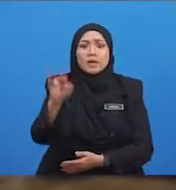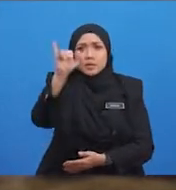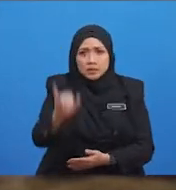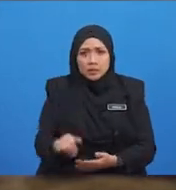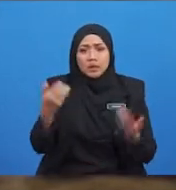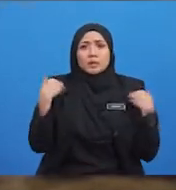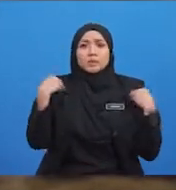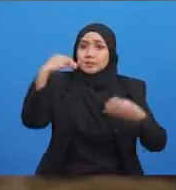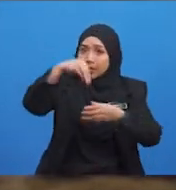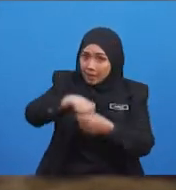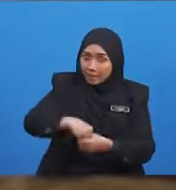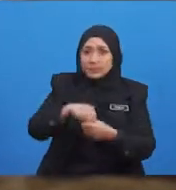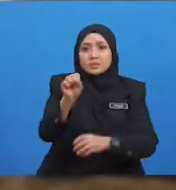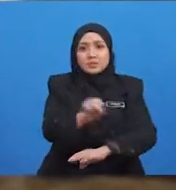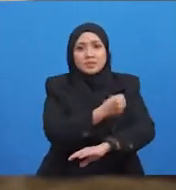terdapat dalam sajak.